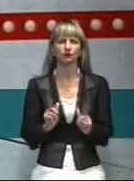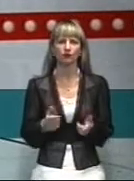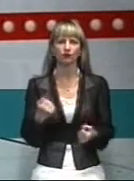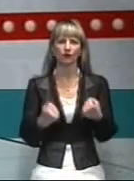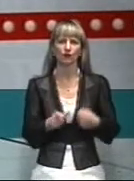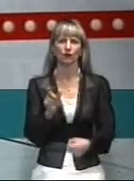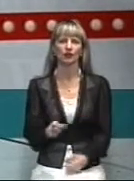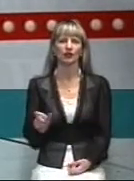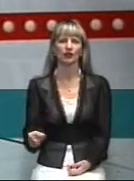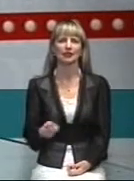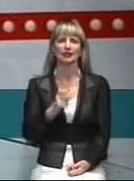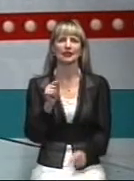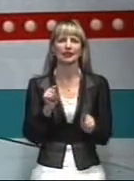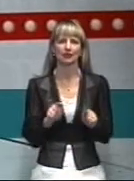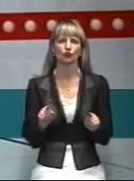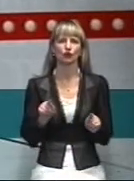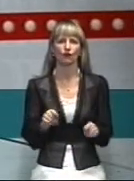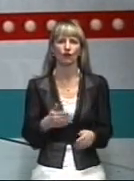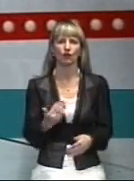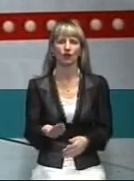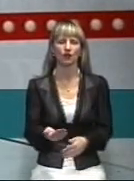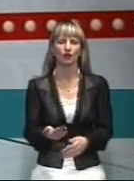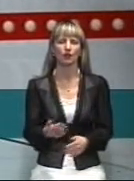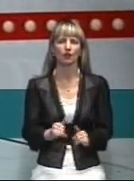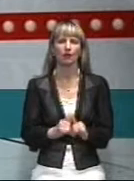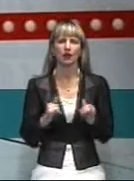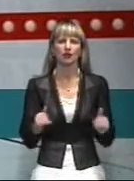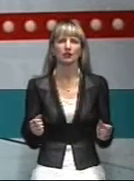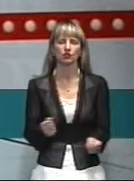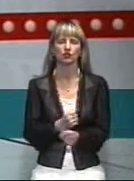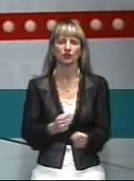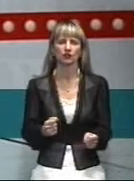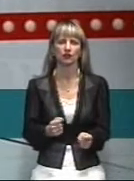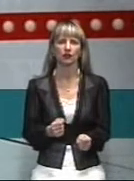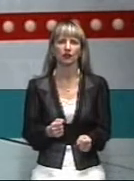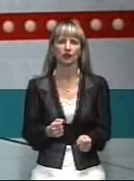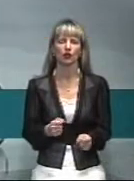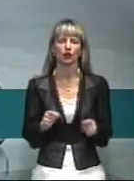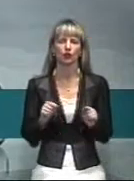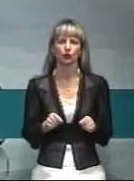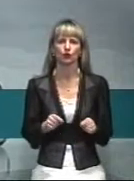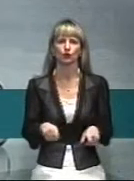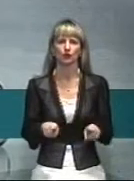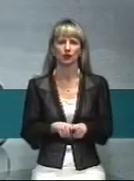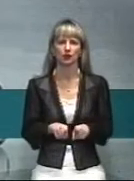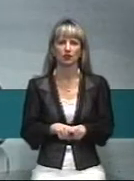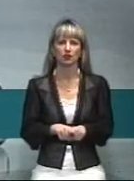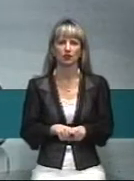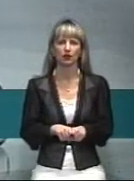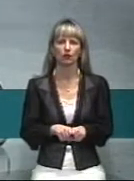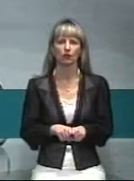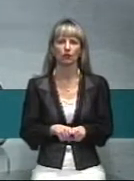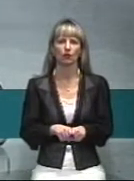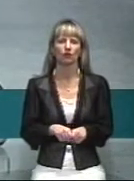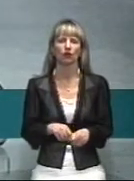водії з тим, що вони перевисили швидкість? Хочу тут так само сказати